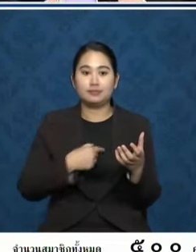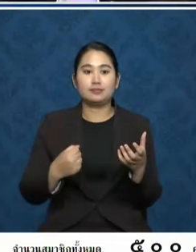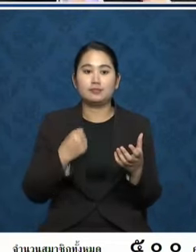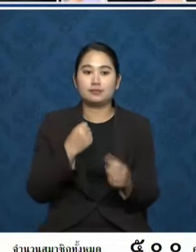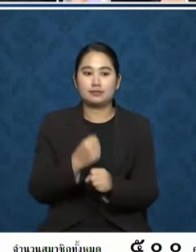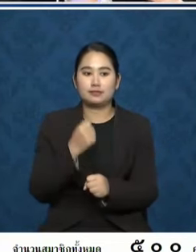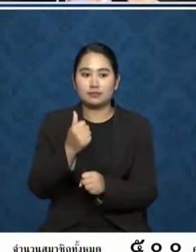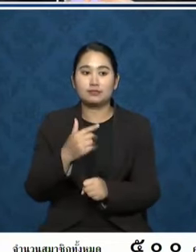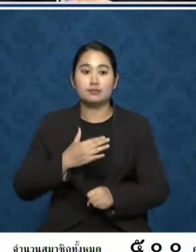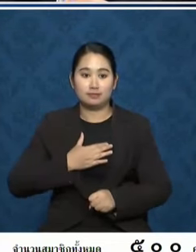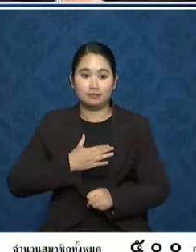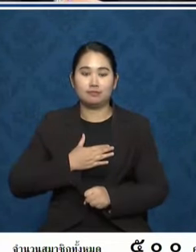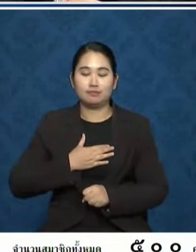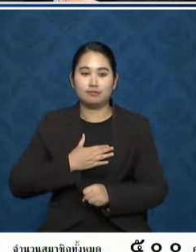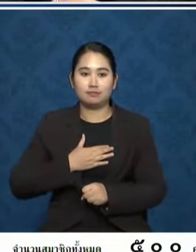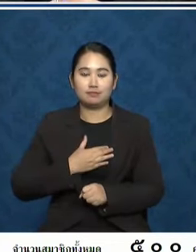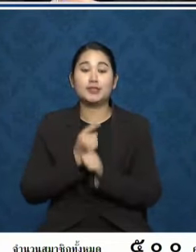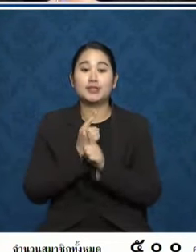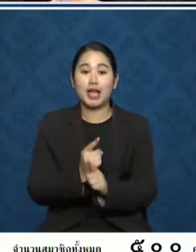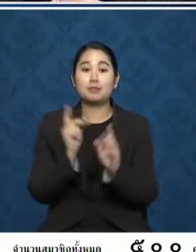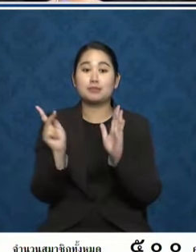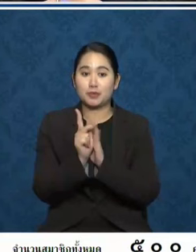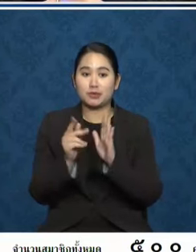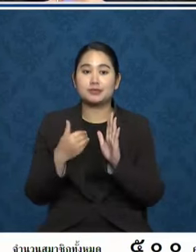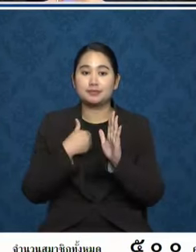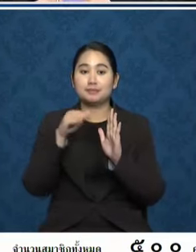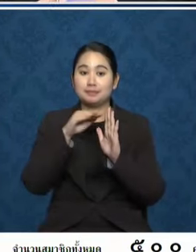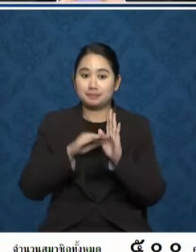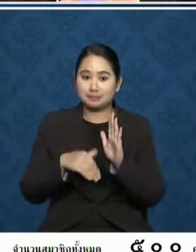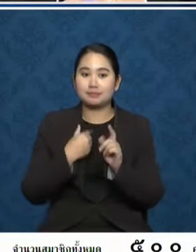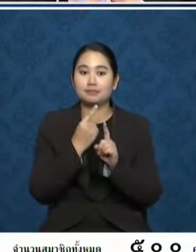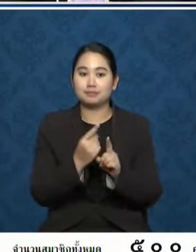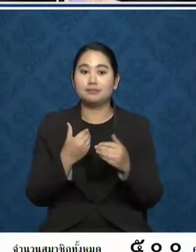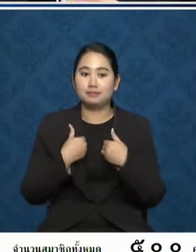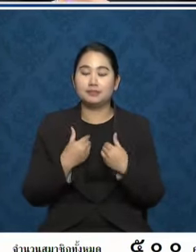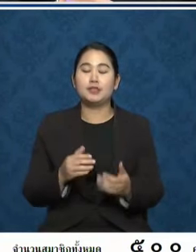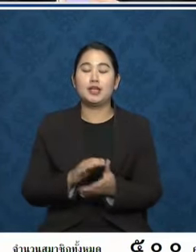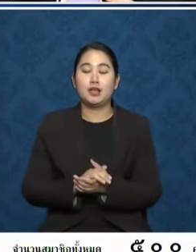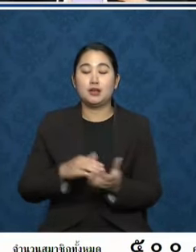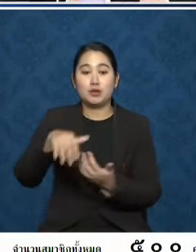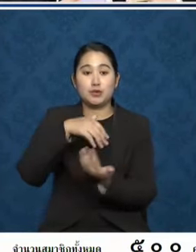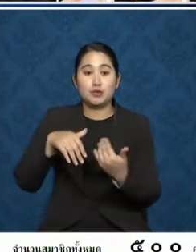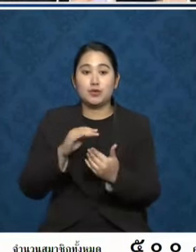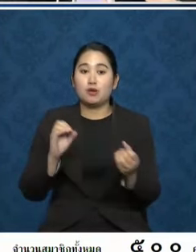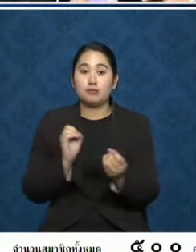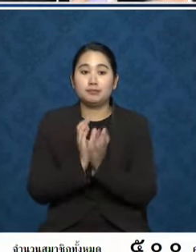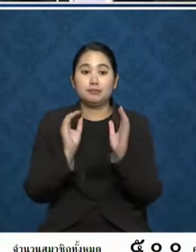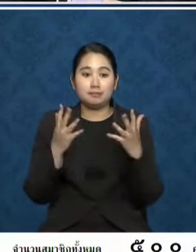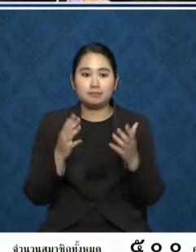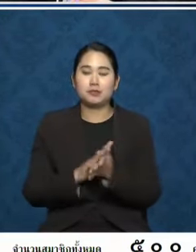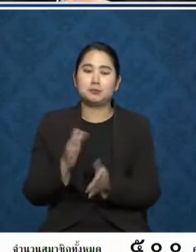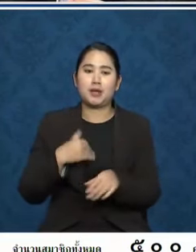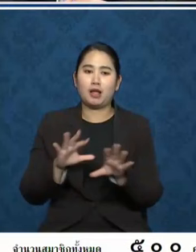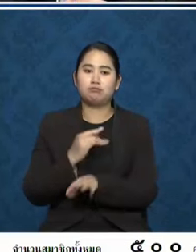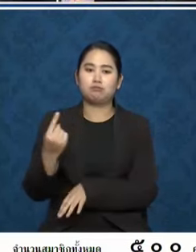ว่าเราเองก็คอนฟอร์มกบกฎกฎกรรมแล้วก็ไม่ได้ทำรายสงแวตรอมซึ่งเขาก็จะกวหา